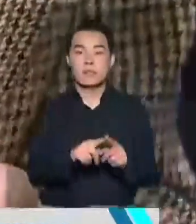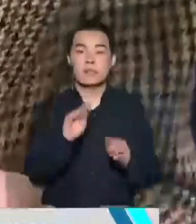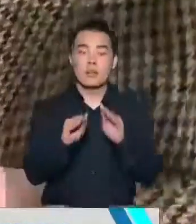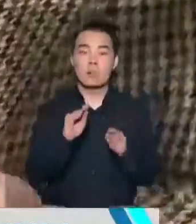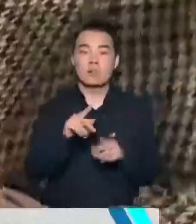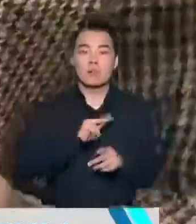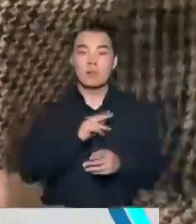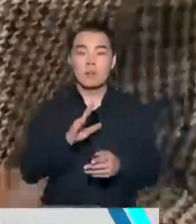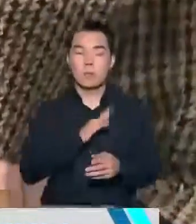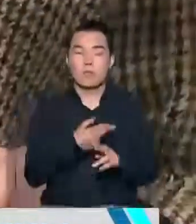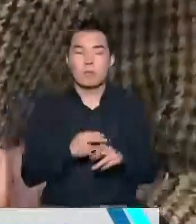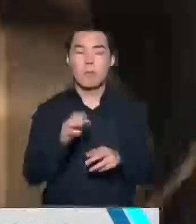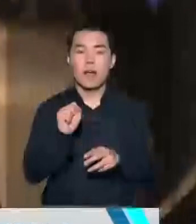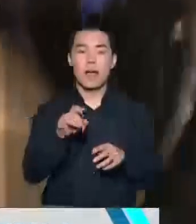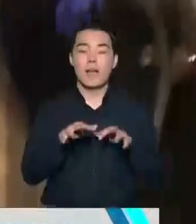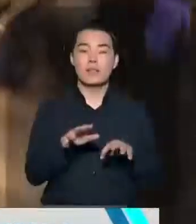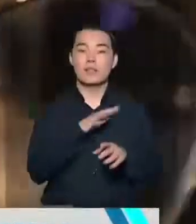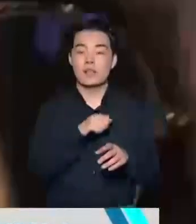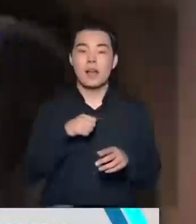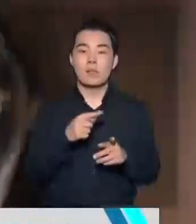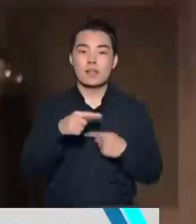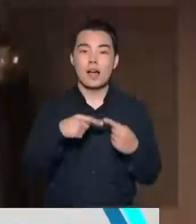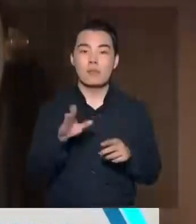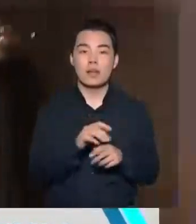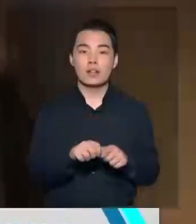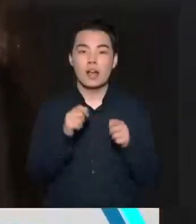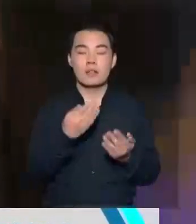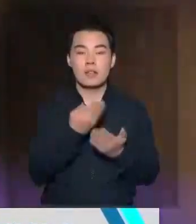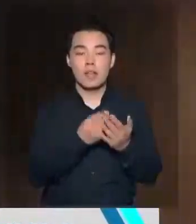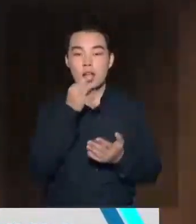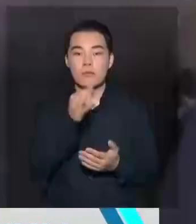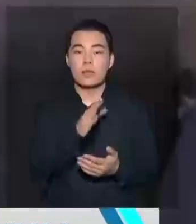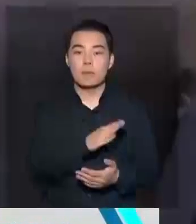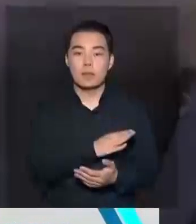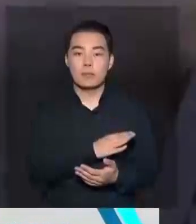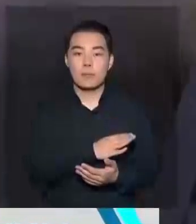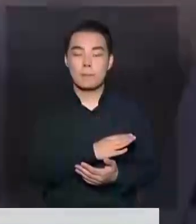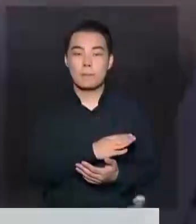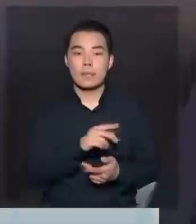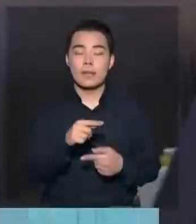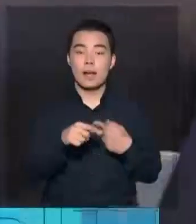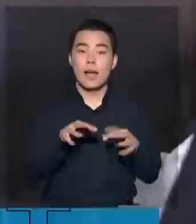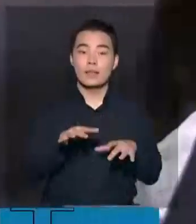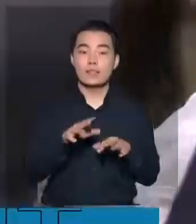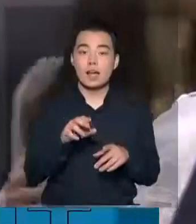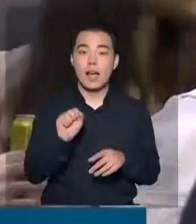Қазақстандағы IT-ді бағалауын және стартап ашамын деушілерге кеңесін сұрадық. жалпы айти саласында